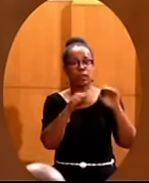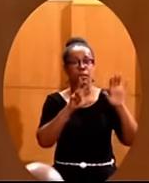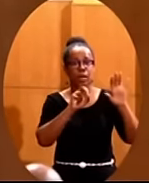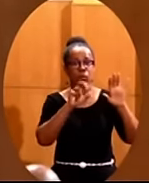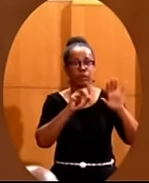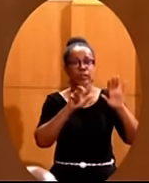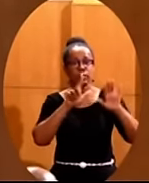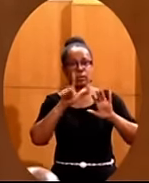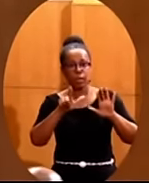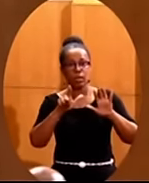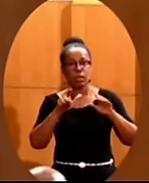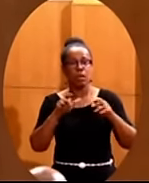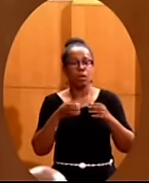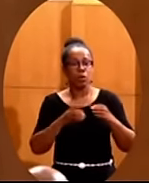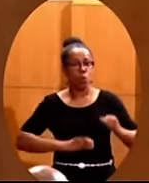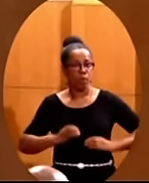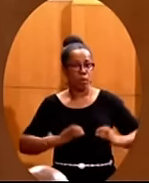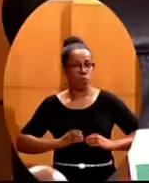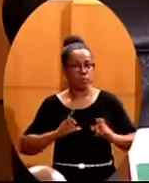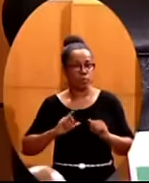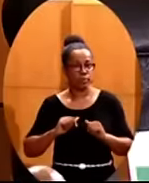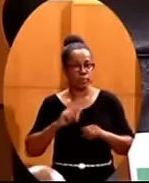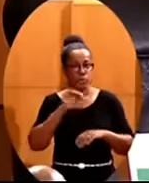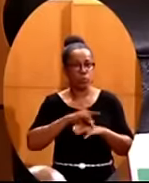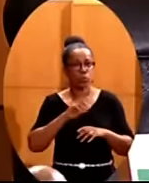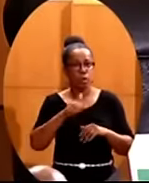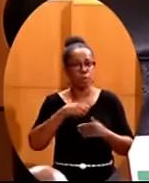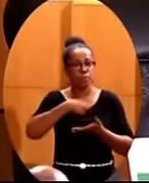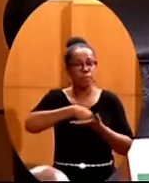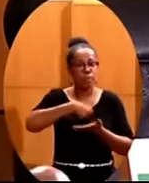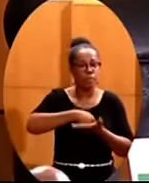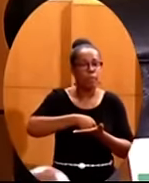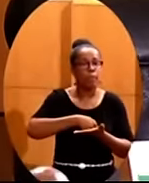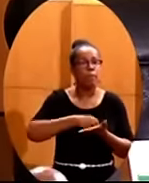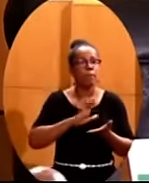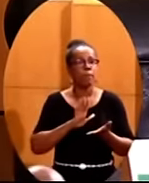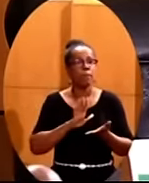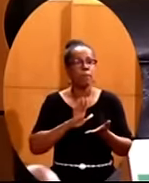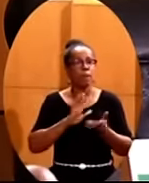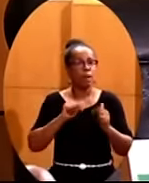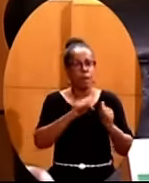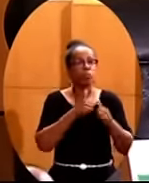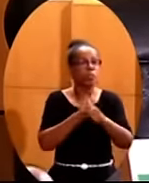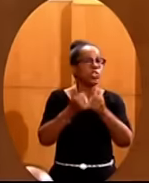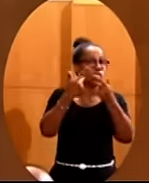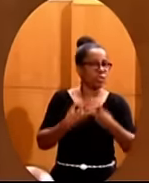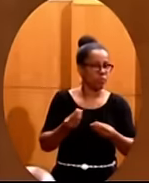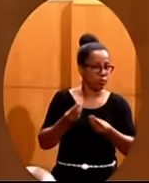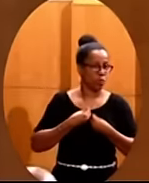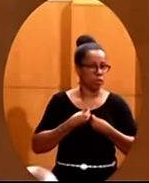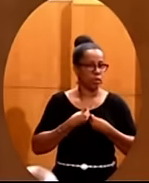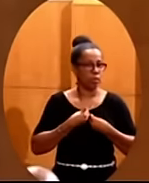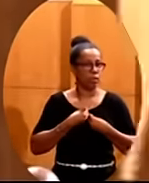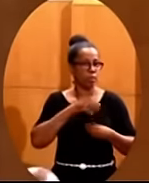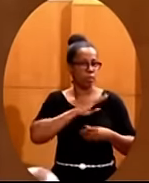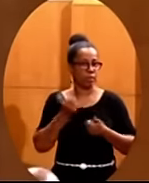3687 collaborateurs au moins selon les chiffres qui m'ont été communiqués par